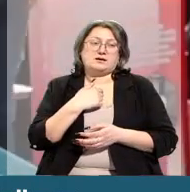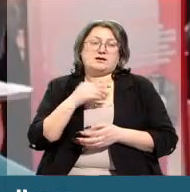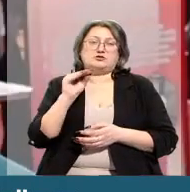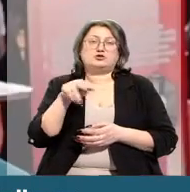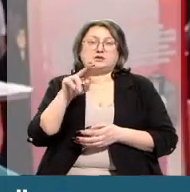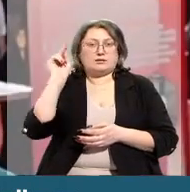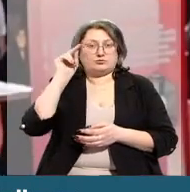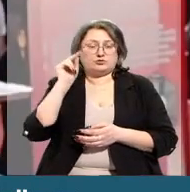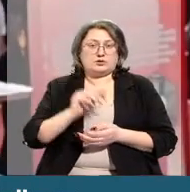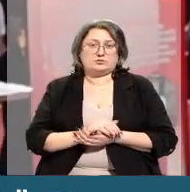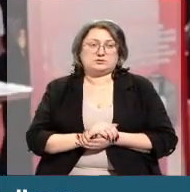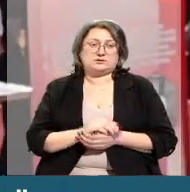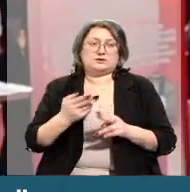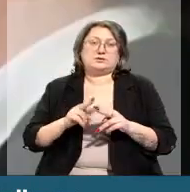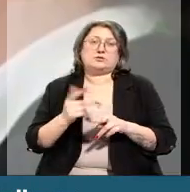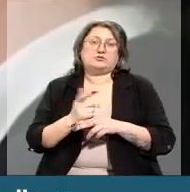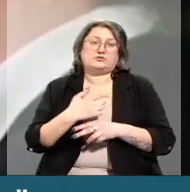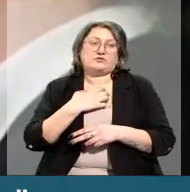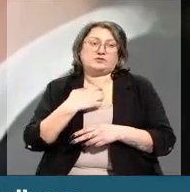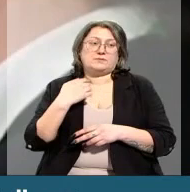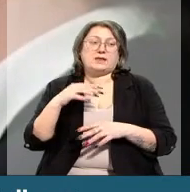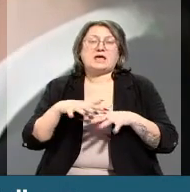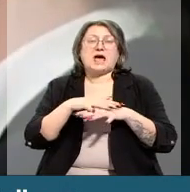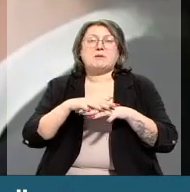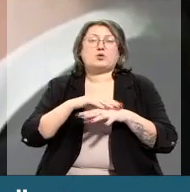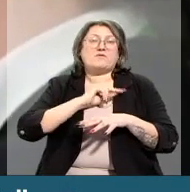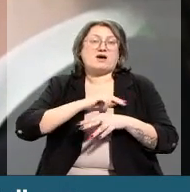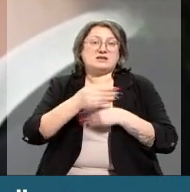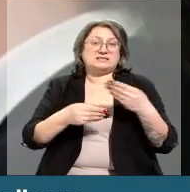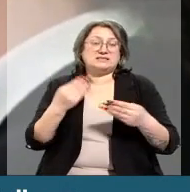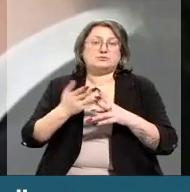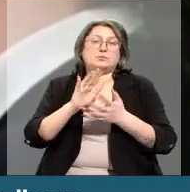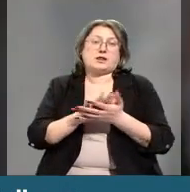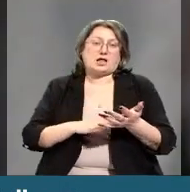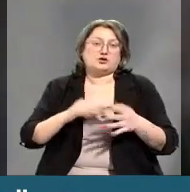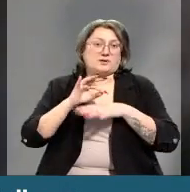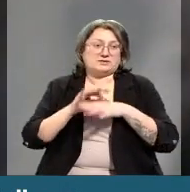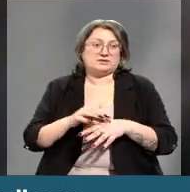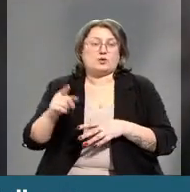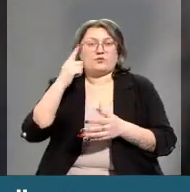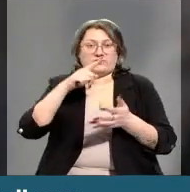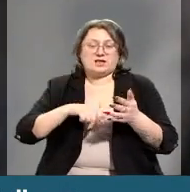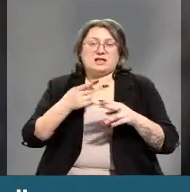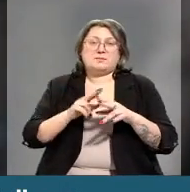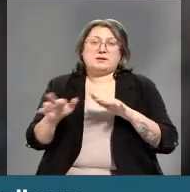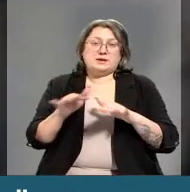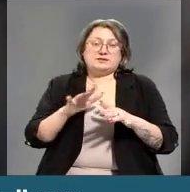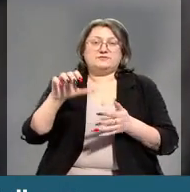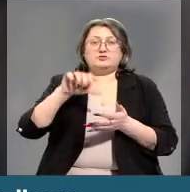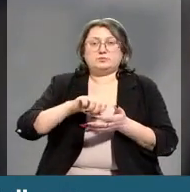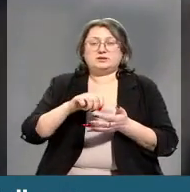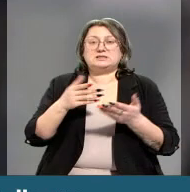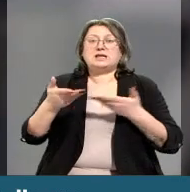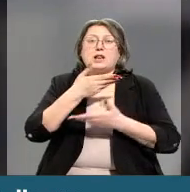ЖД обучаюсь, и это очень важно. Ярмарку вакансий организаторы планируют проводить и дальше. Они уверены, данное мероприятие